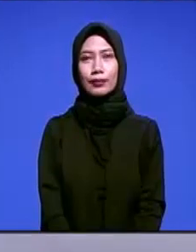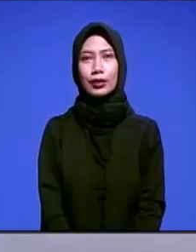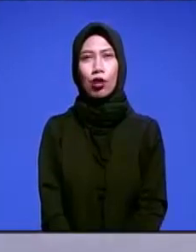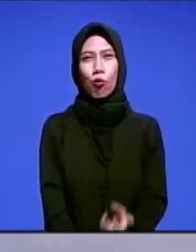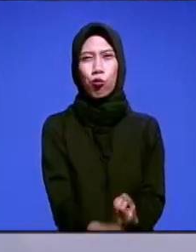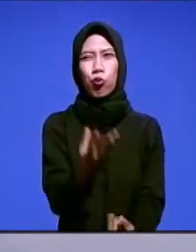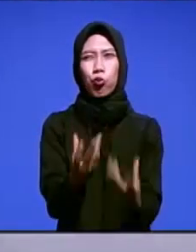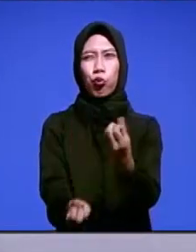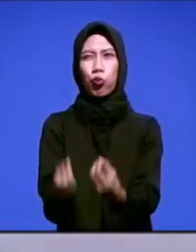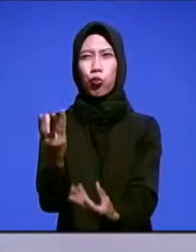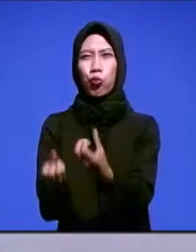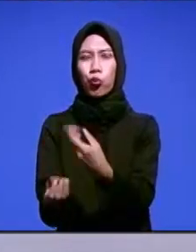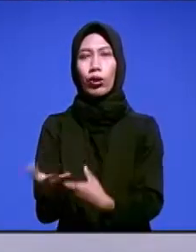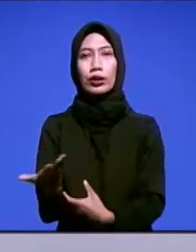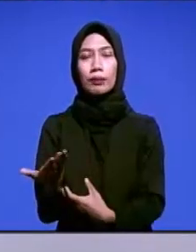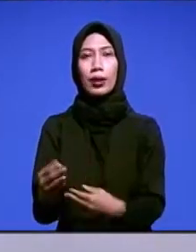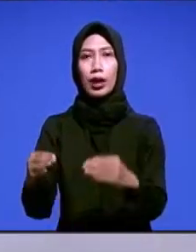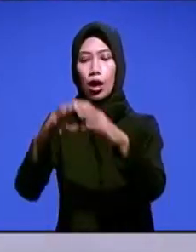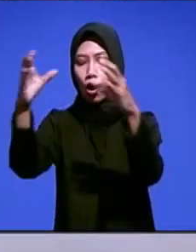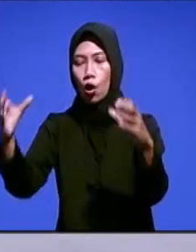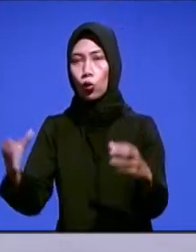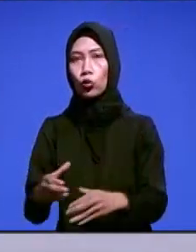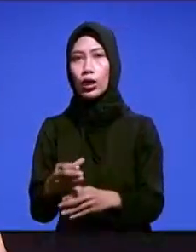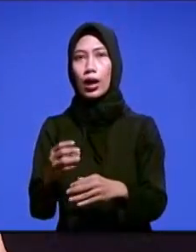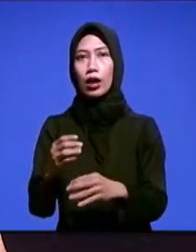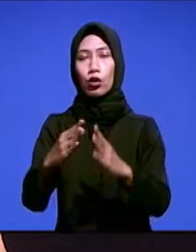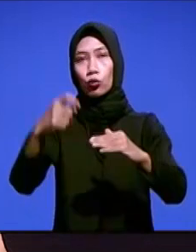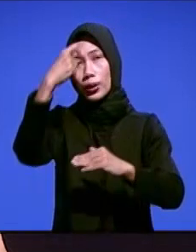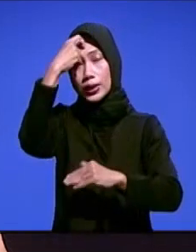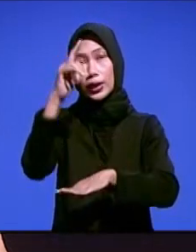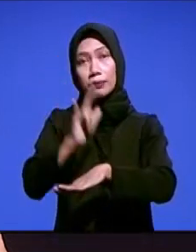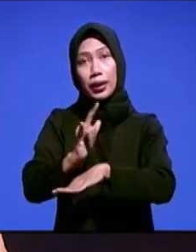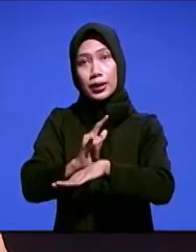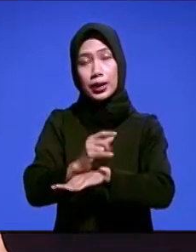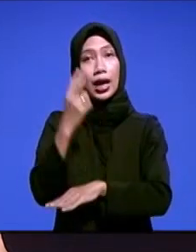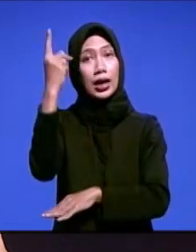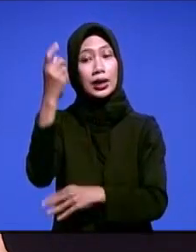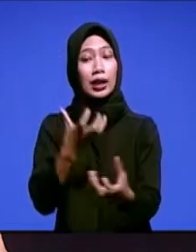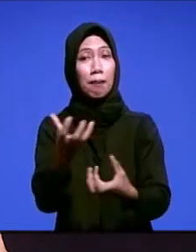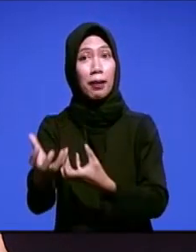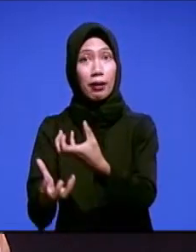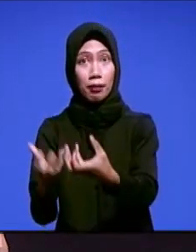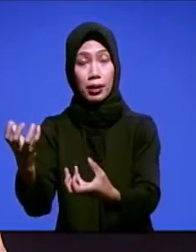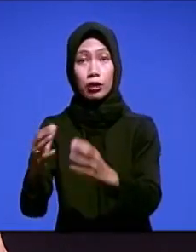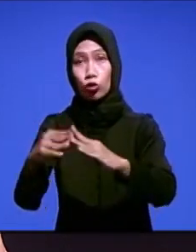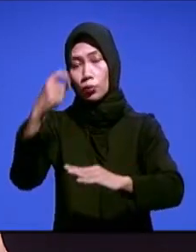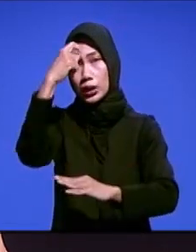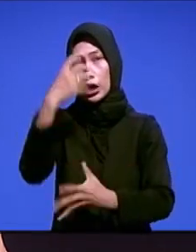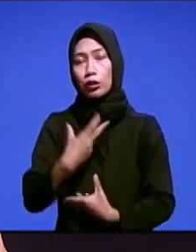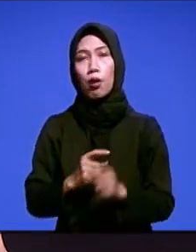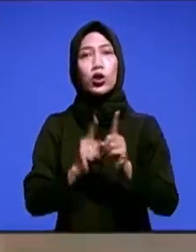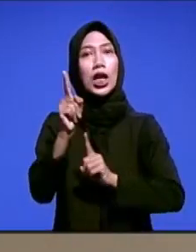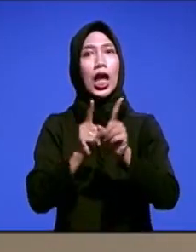Kebakaran hebat melanda gudang RSUD Kabupaten Bekasi, Jawa Barat. Seisi gudang yang rencananya akan dilelang hangus terbakar.